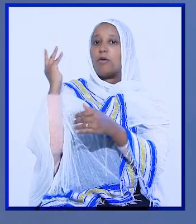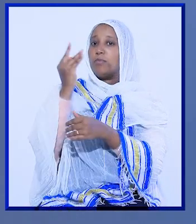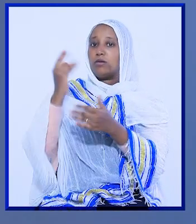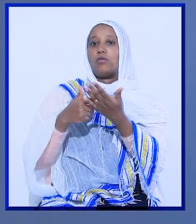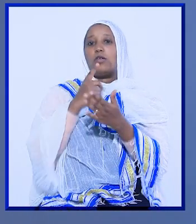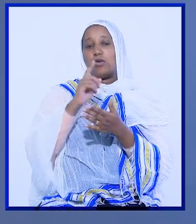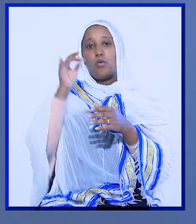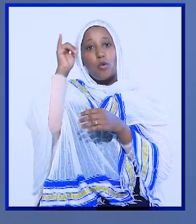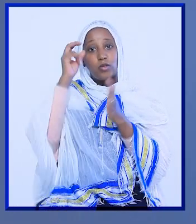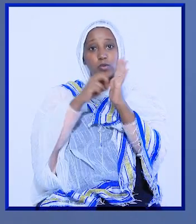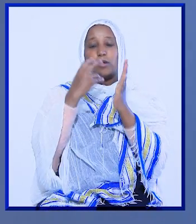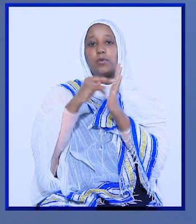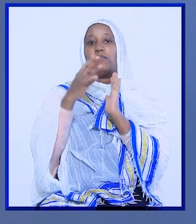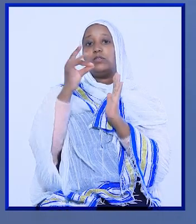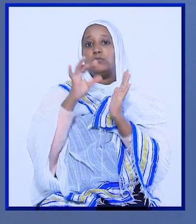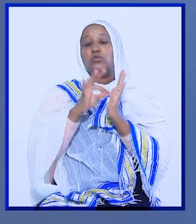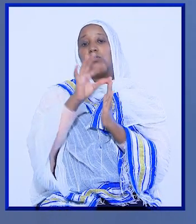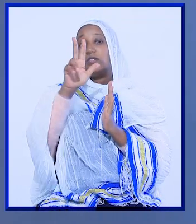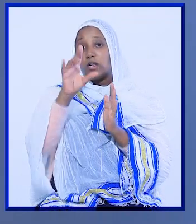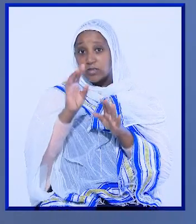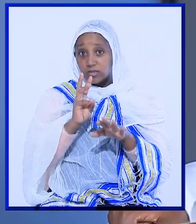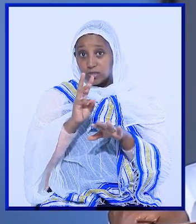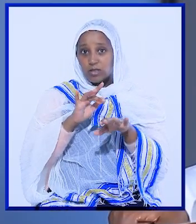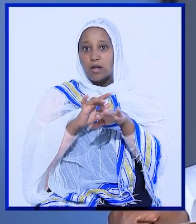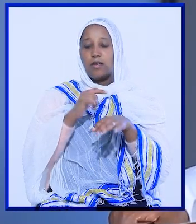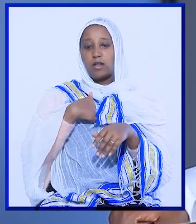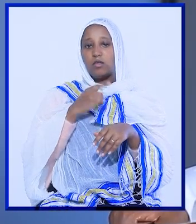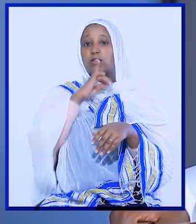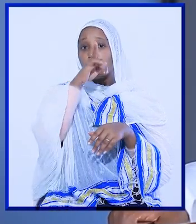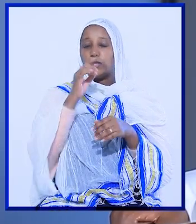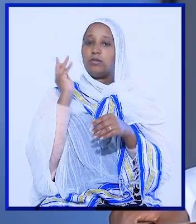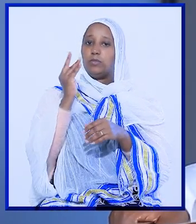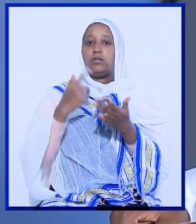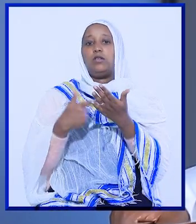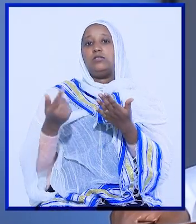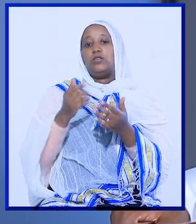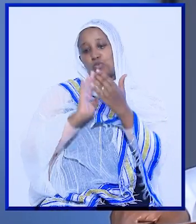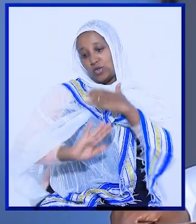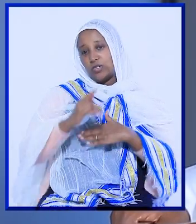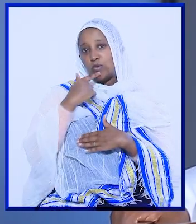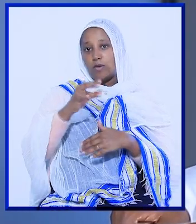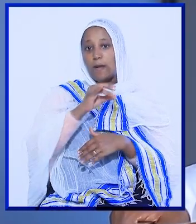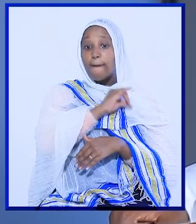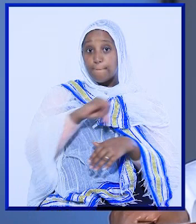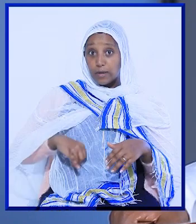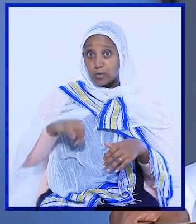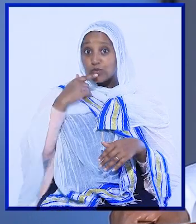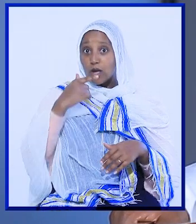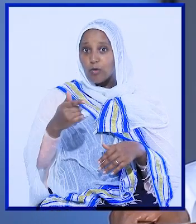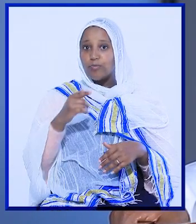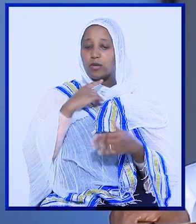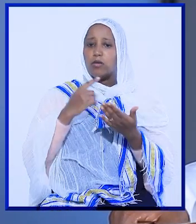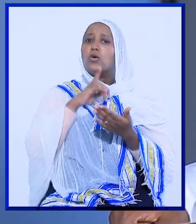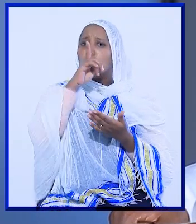ነው። በዮሐንስ ወንጌል ምዕራፍ 18 ቁጥር 36 ላይ እኔ ስለ እውነት ልመሰክር ለዚህ ተወልጃለሁ ነው የሚለን። ለጲላጦስ ያለው ይሄንን